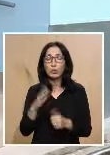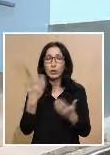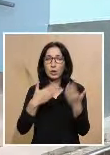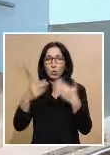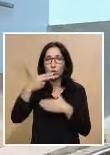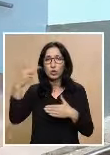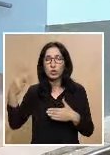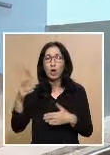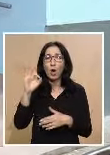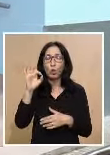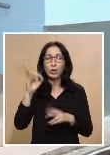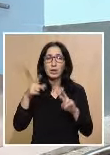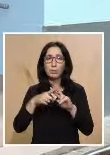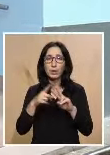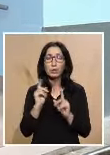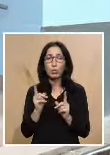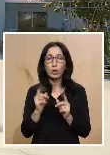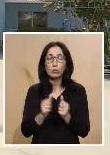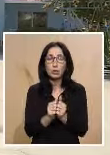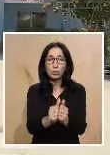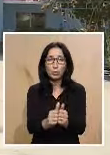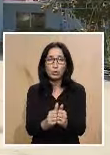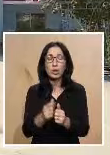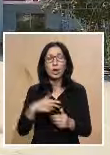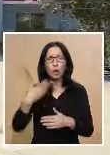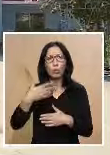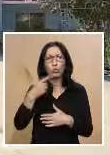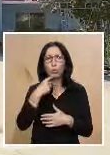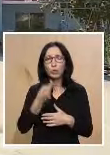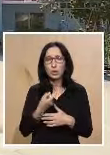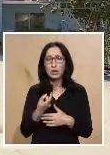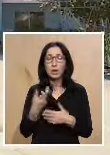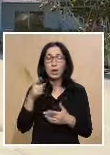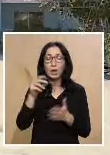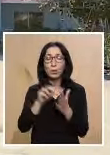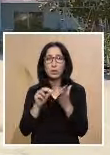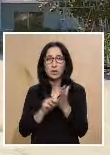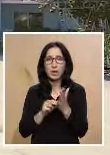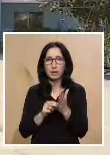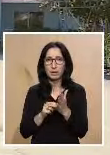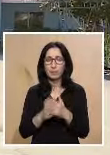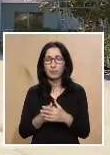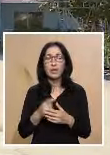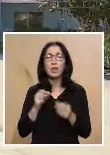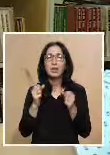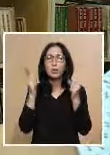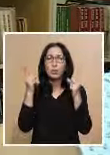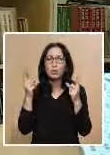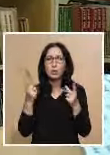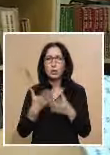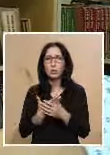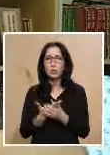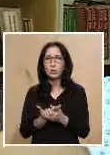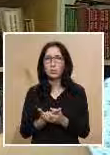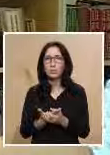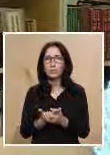е основното Отец Паисий, с което си сътрудничат от години. Ето оценката за възпитаниците на филиала. Изключително